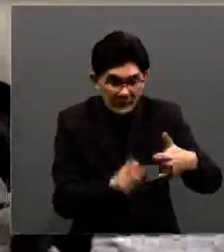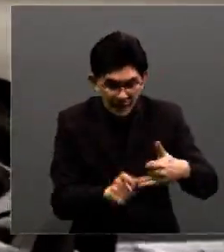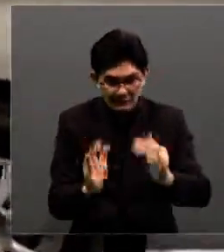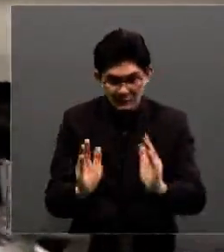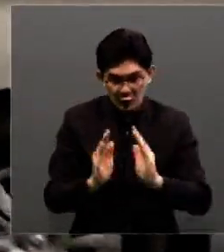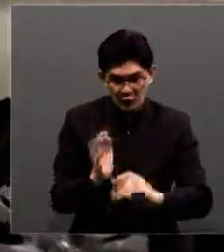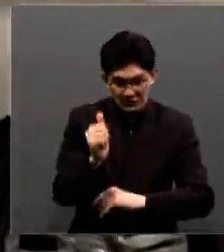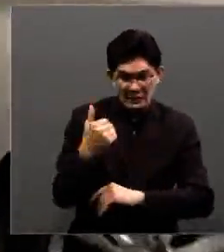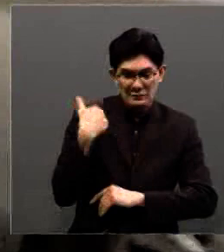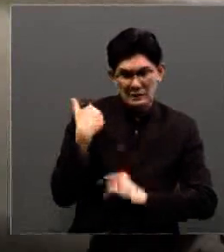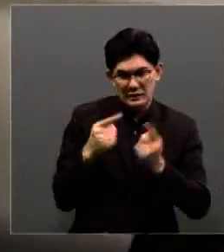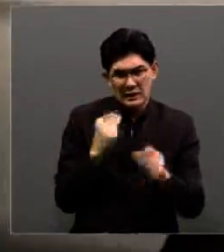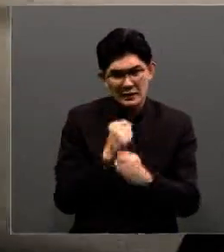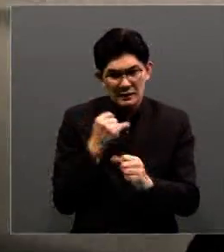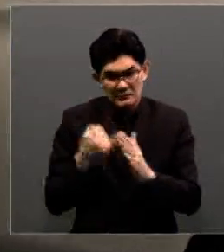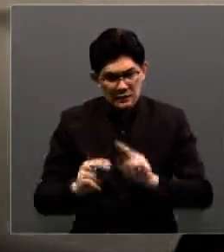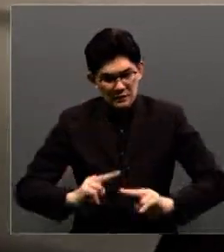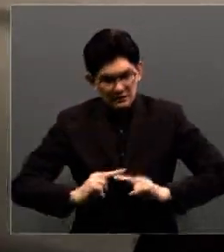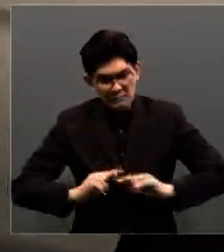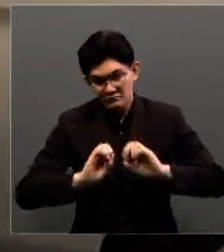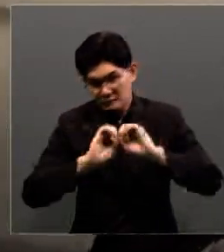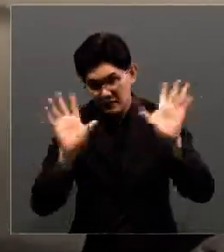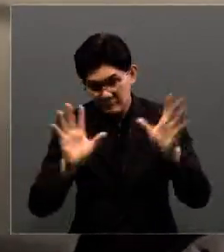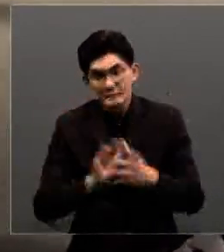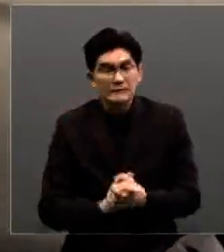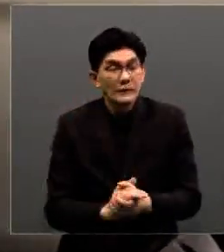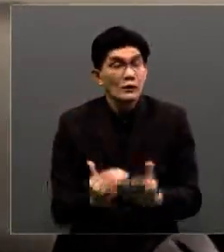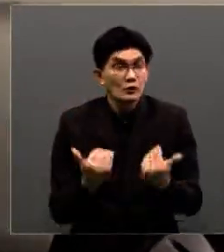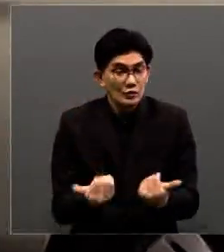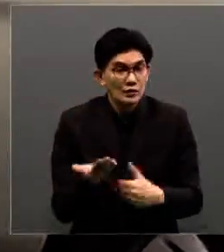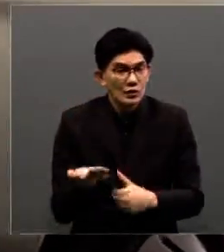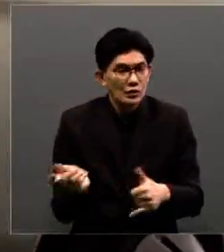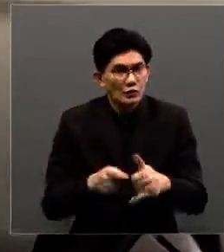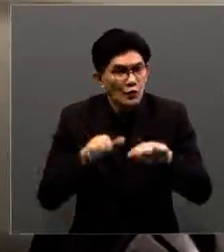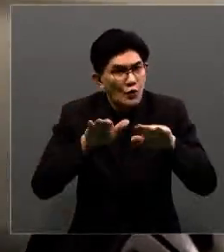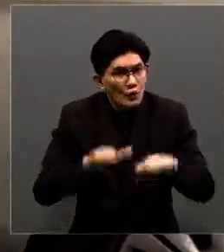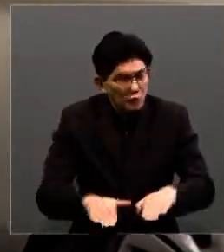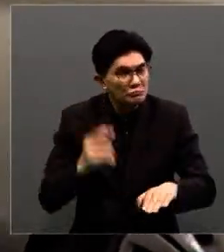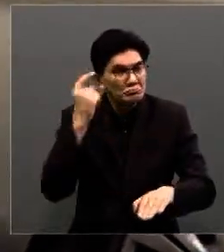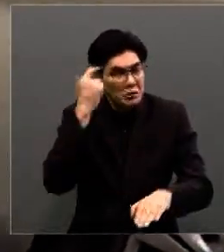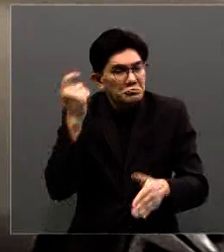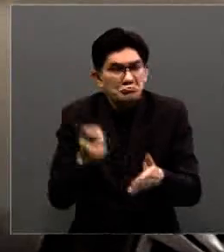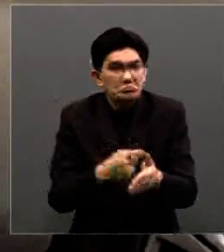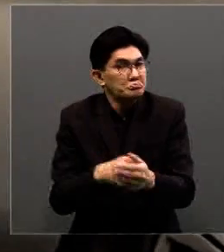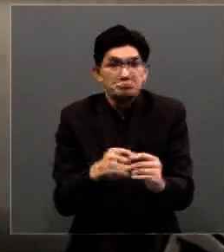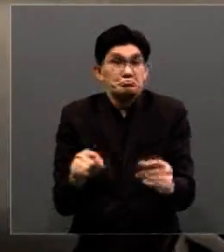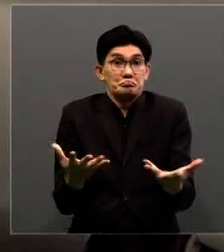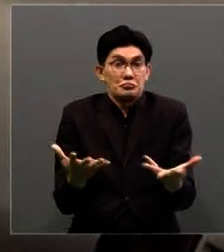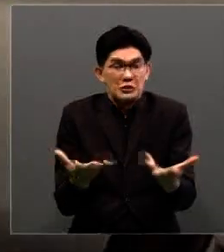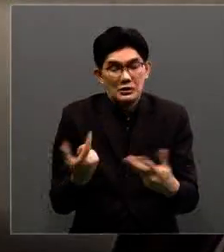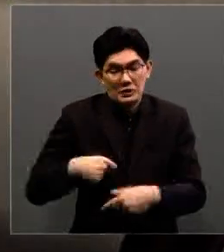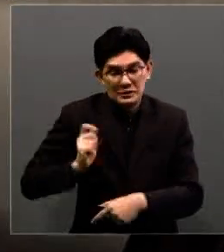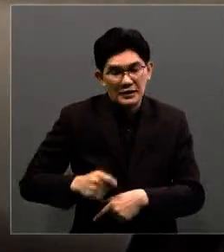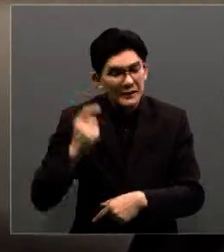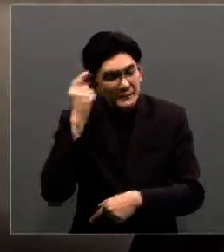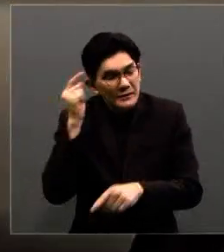เป็นเยี่ยงอย่างแต่กลับกระทำอย่างอกฉกรรจ์และเหตุที่จำเลยขอให้ลดโทษนั้นไม่มีเหตุสมควรศาลฎีกา